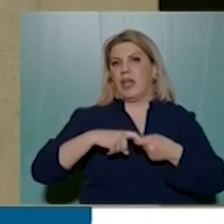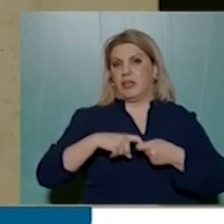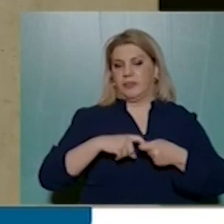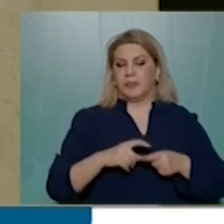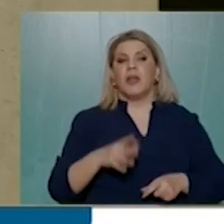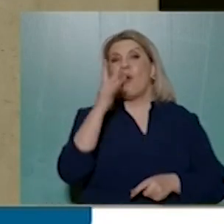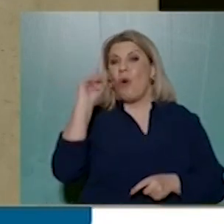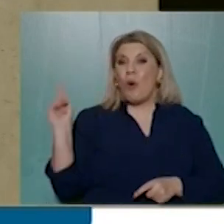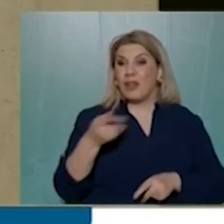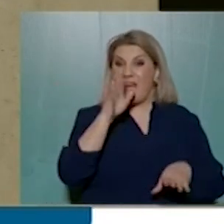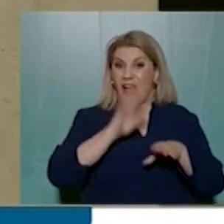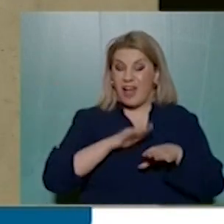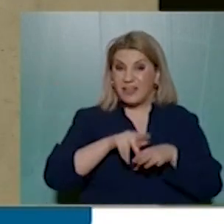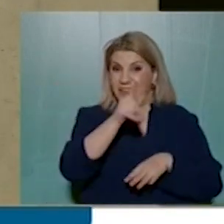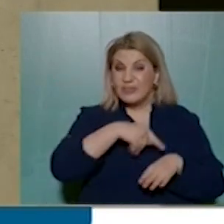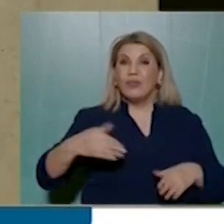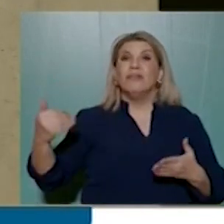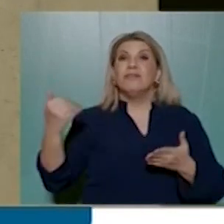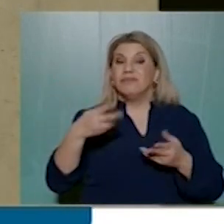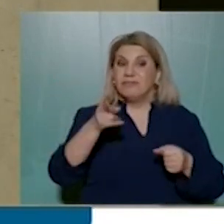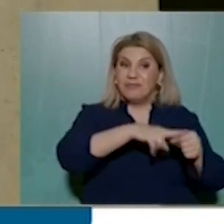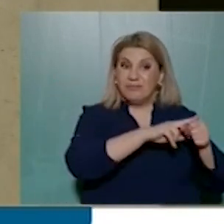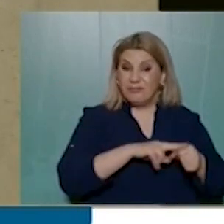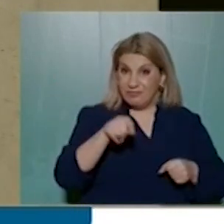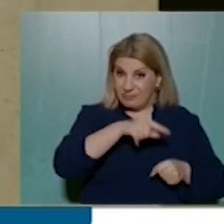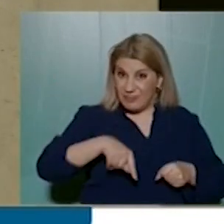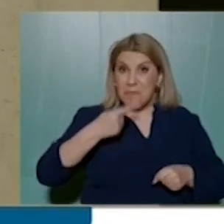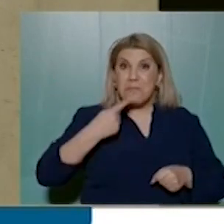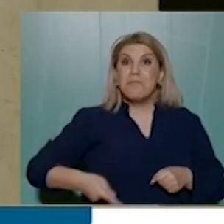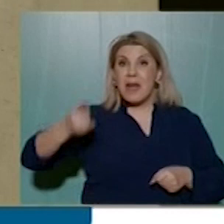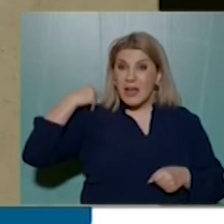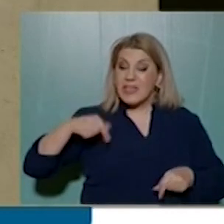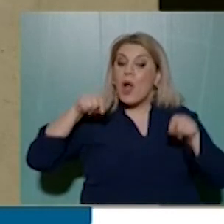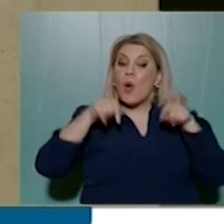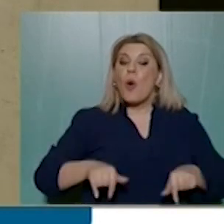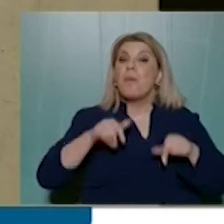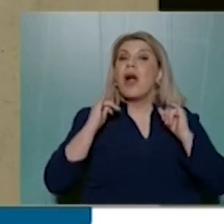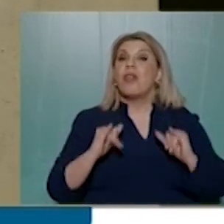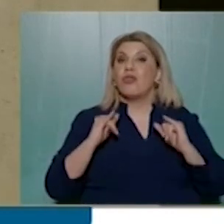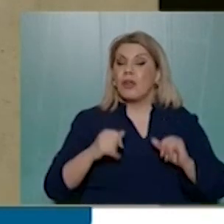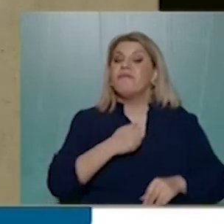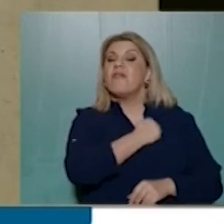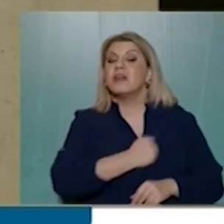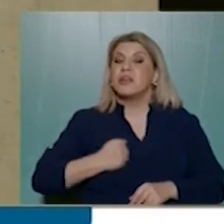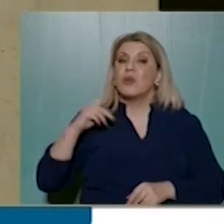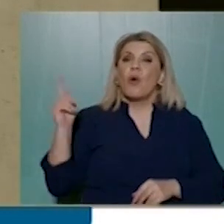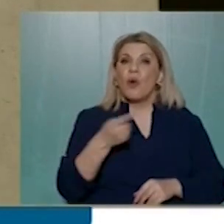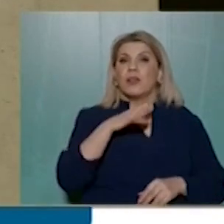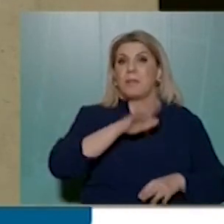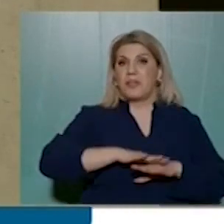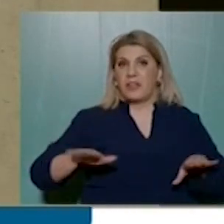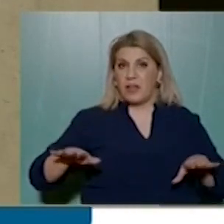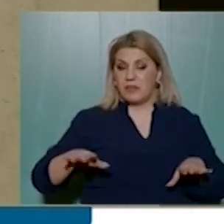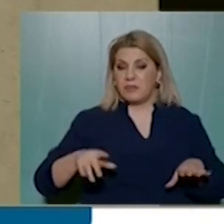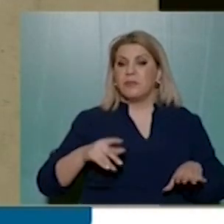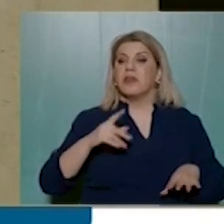γιατί όλες οι αιτίες που έφεραν τον άδικο χαμό δεκάδων νέων ανθρώπων πέρυσι είναι ακόμα εδώ και βασανίζουν όλο το λαό και τα παιδιά του με